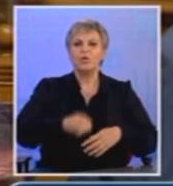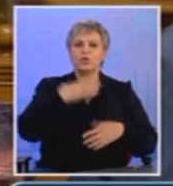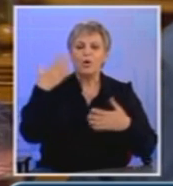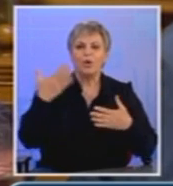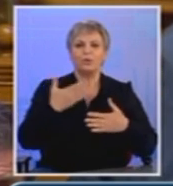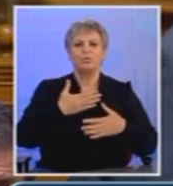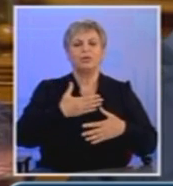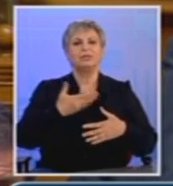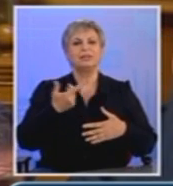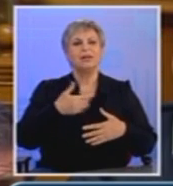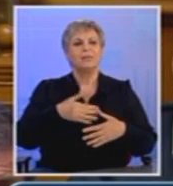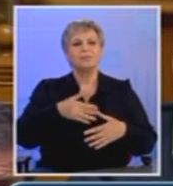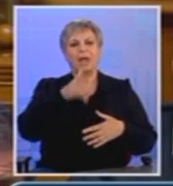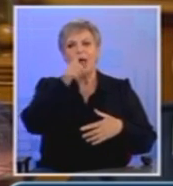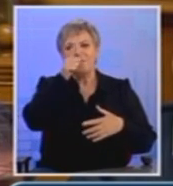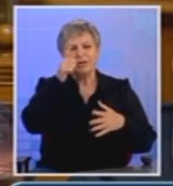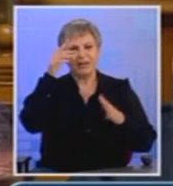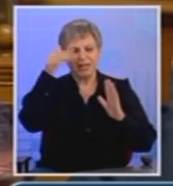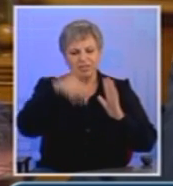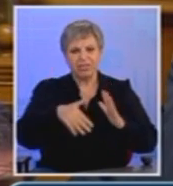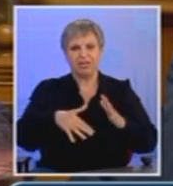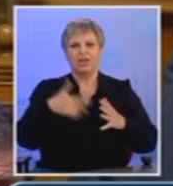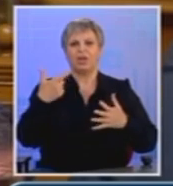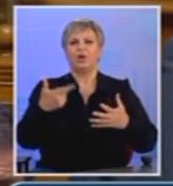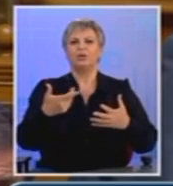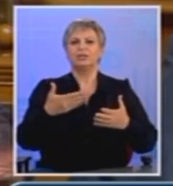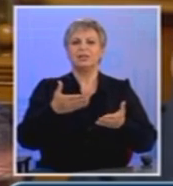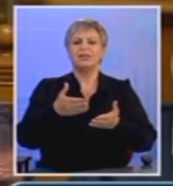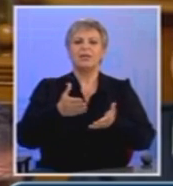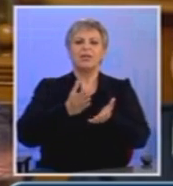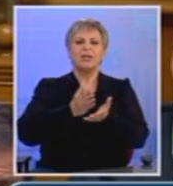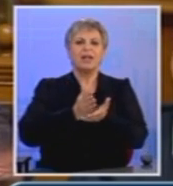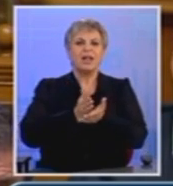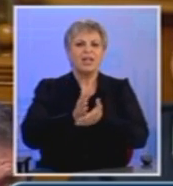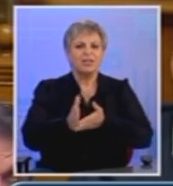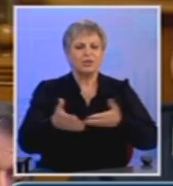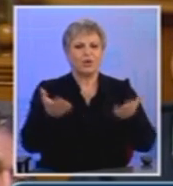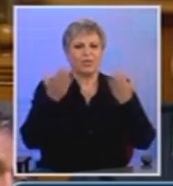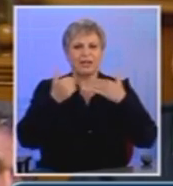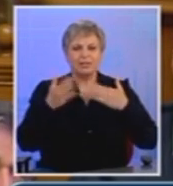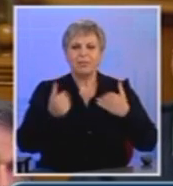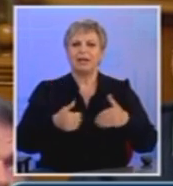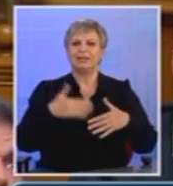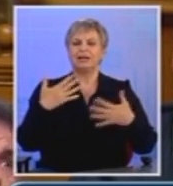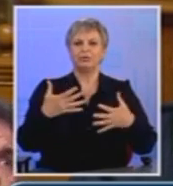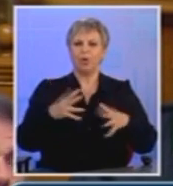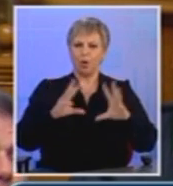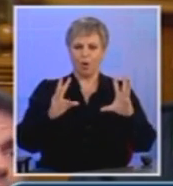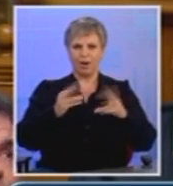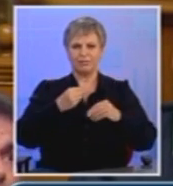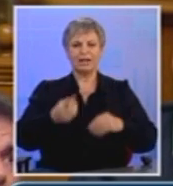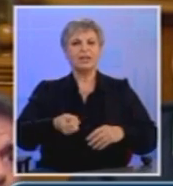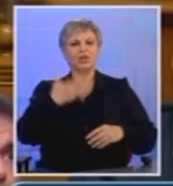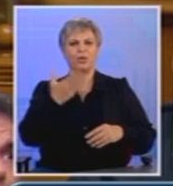πληγωμένο αίσθημα δικαίου της ελληνικής κοινωνίας και θέλω να υπενθυμίσω σε όλους και σε όλες